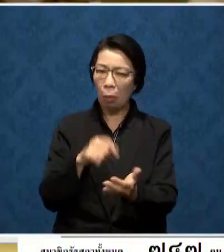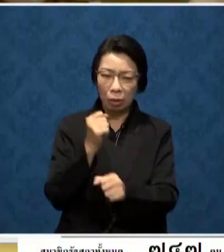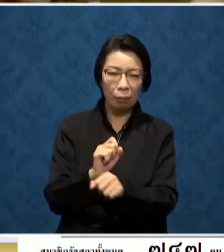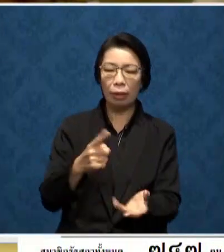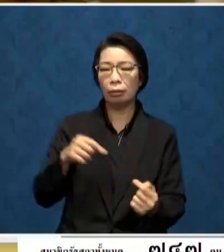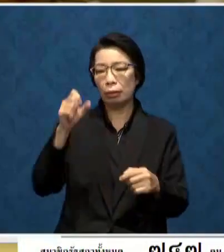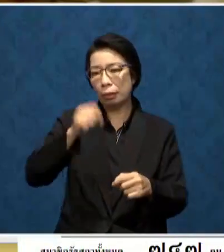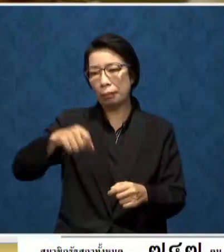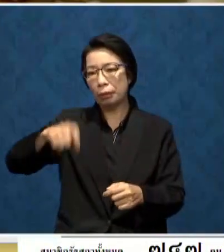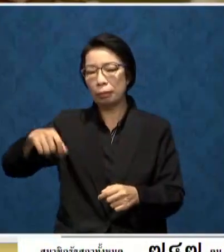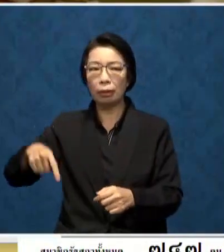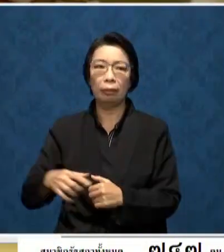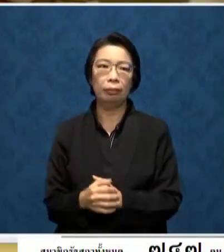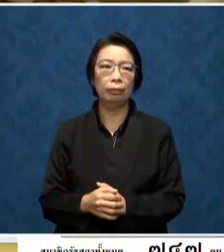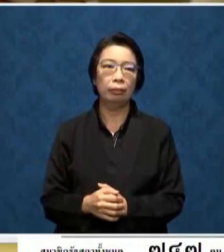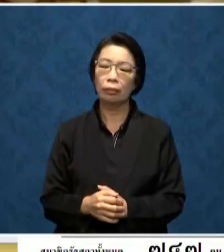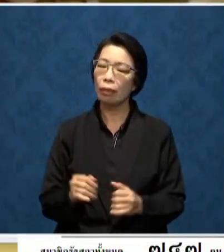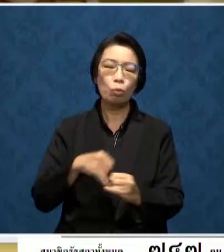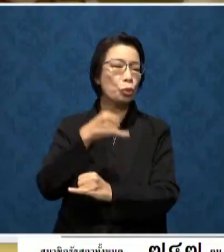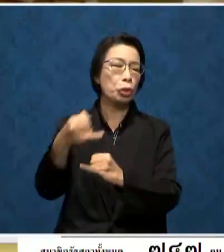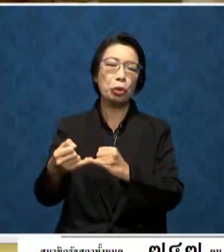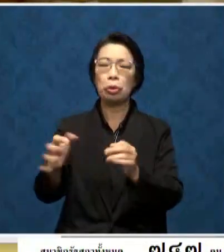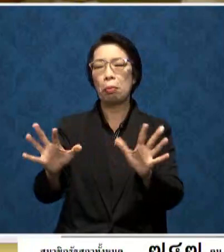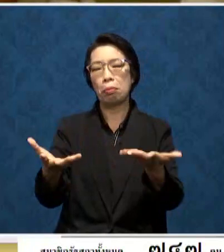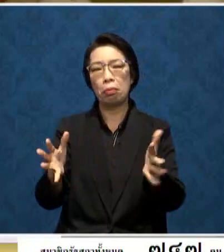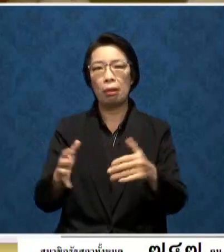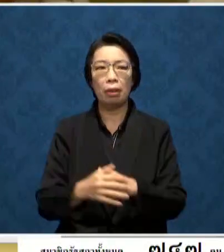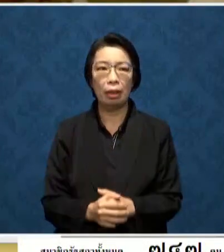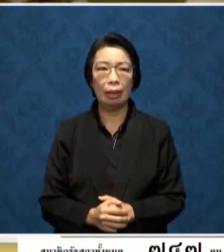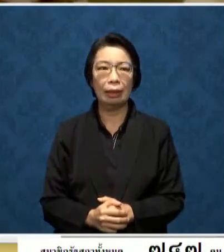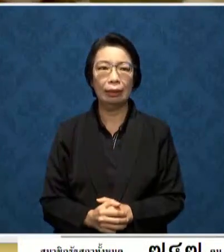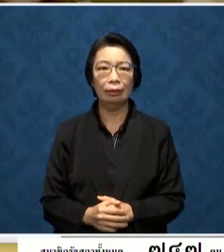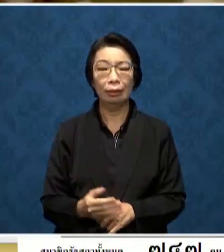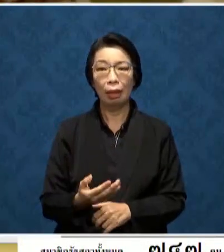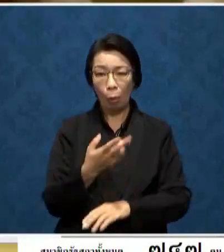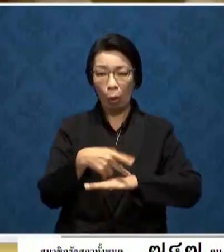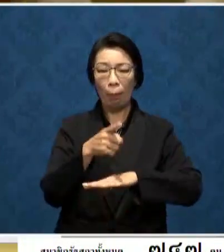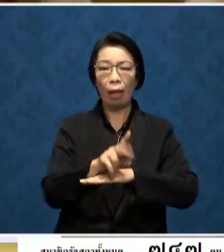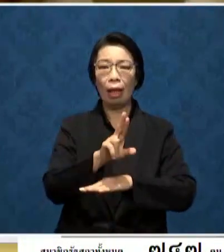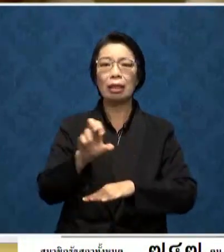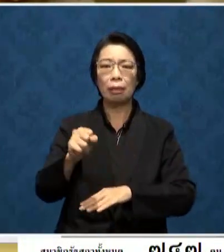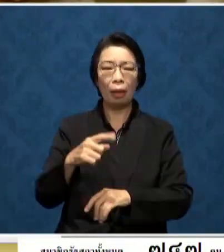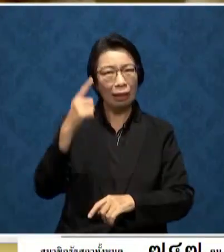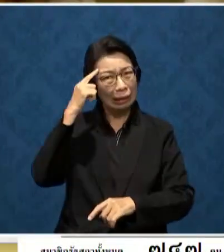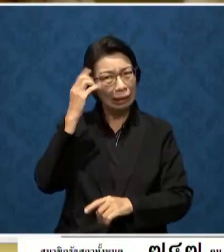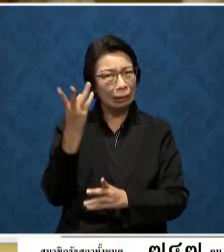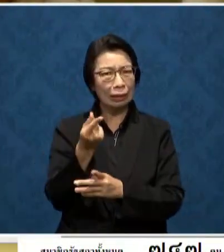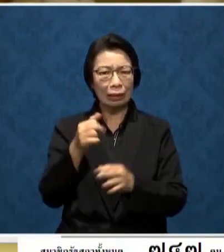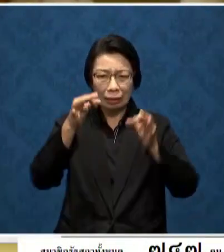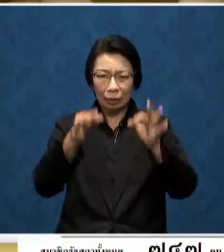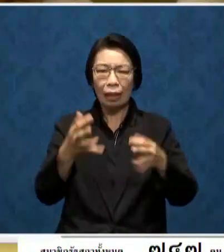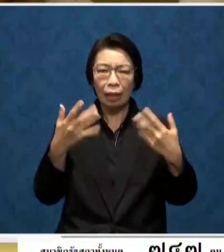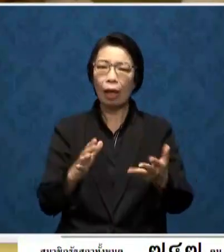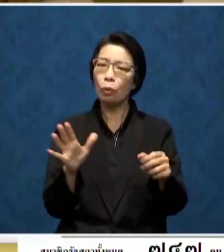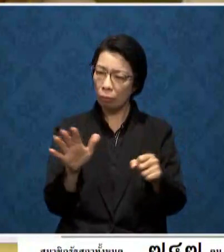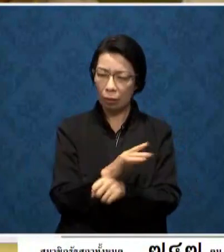ท่านก็มากกต้องครบท่วนผมกลายยนยัน